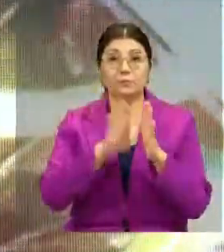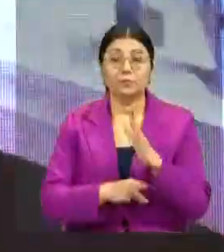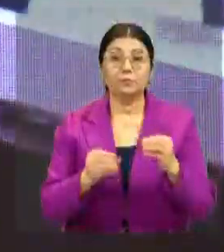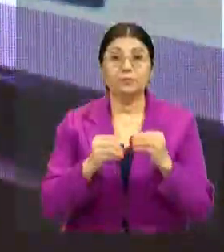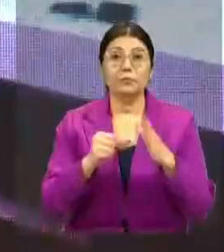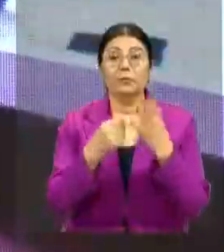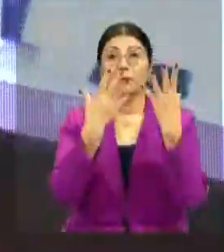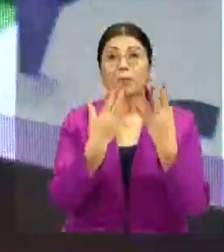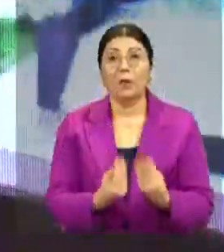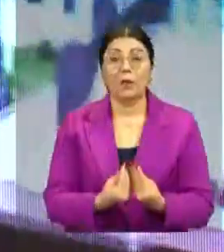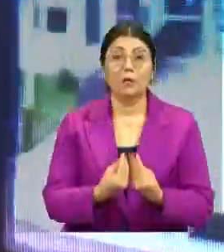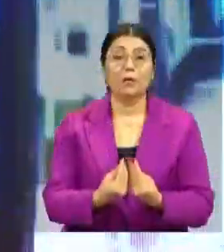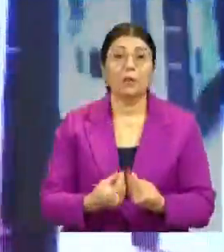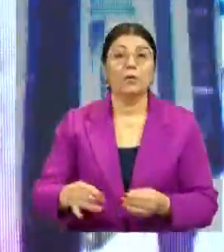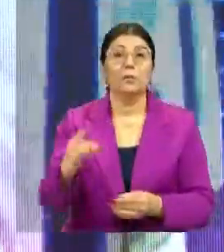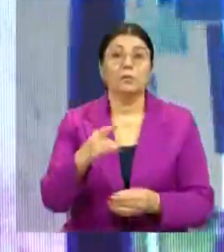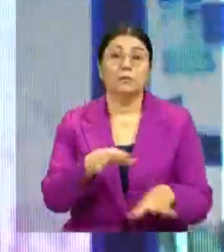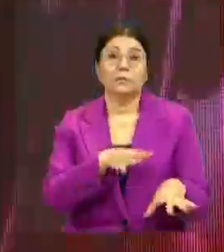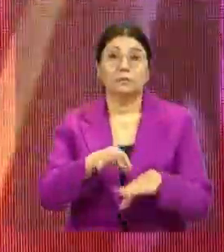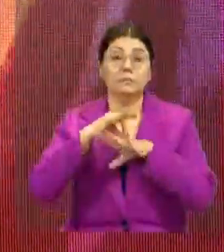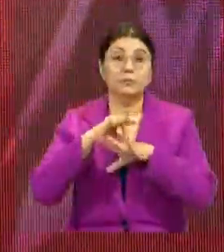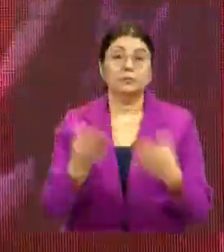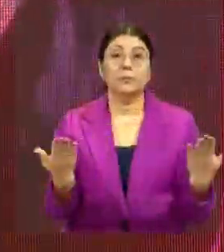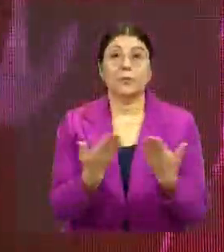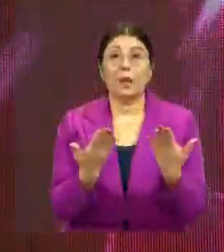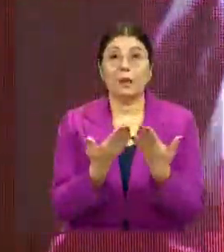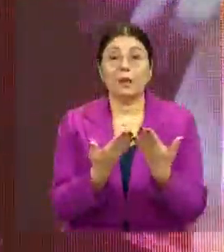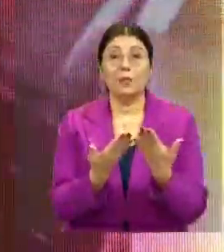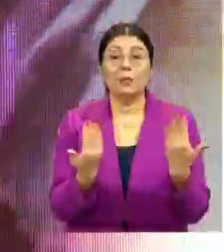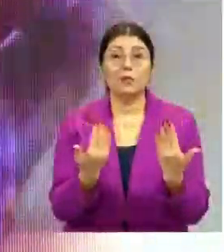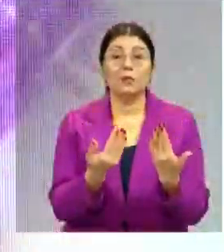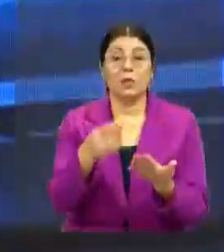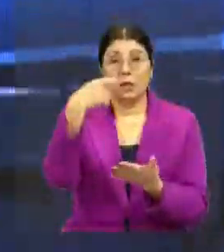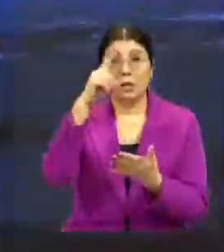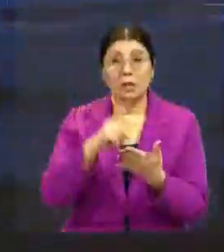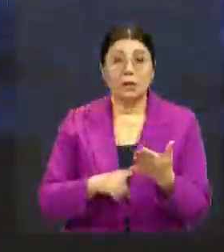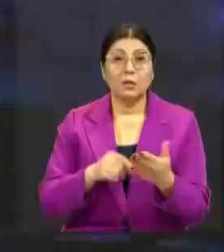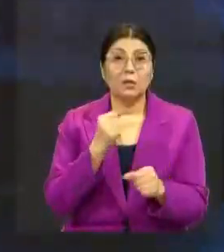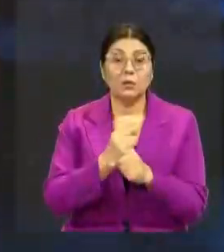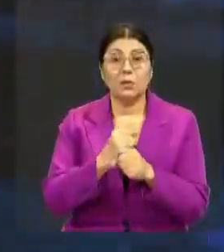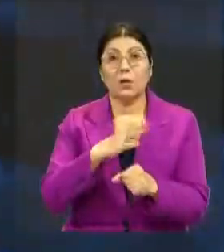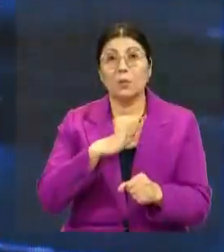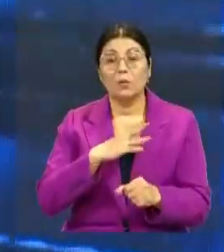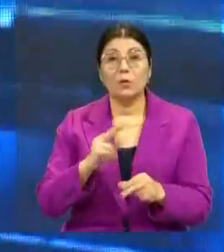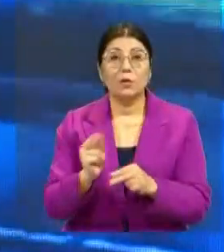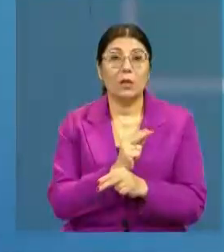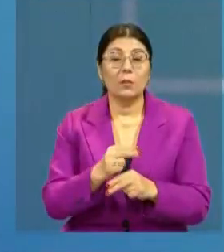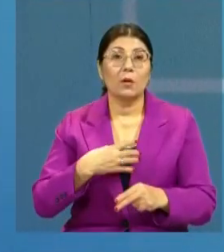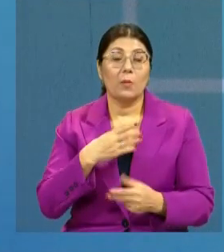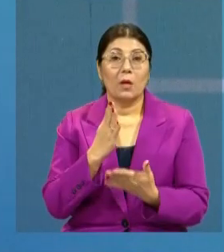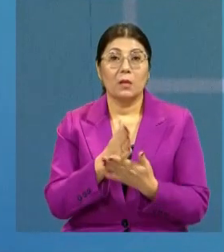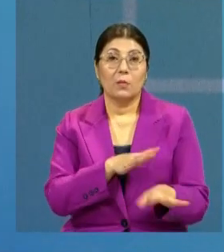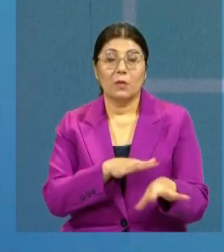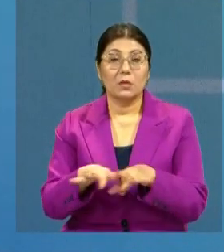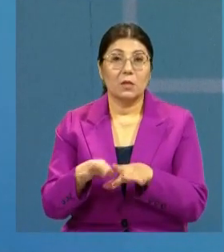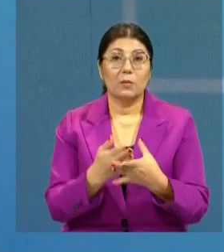республикалық акциясы жүріп жатыр. Бұл акция барысында қандай да бір діни шаралар өткіздіңіздер ме? Тәрбиелік маңызы бар шаралар? Иә, жаңа да